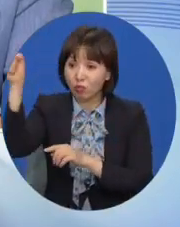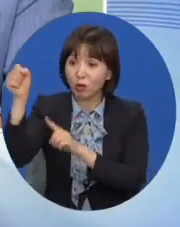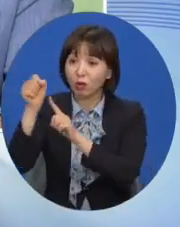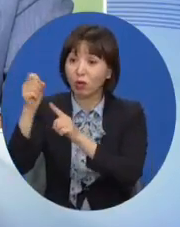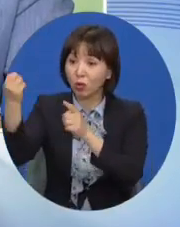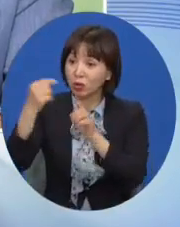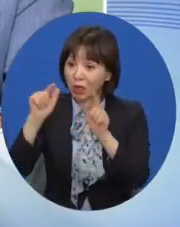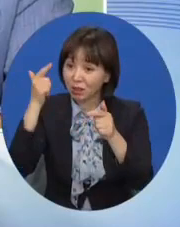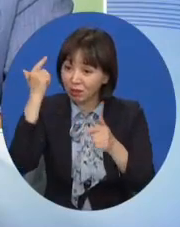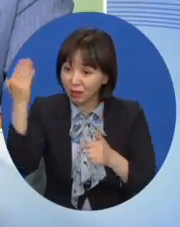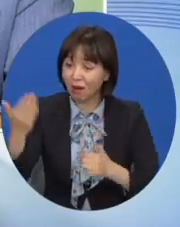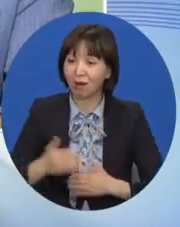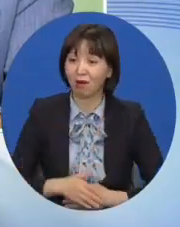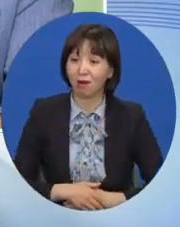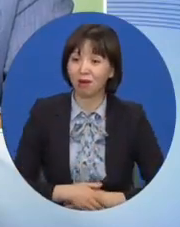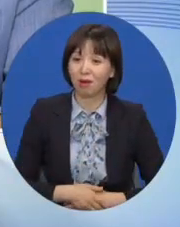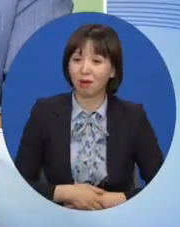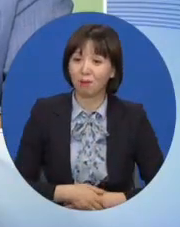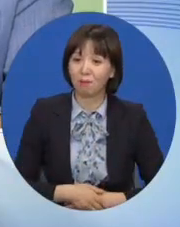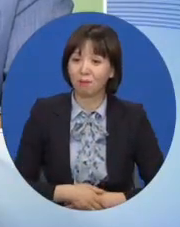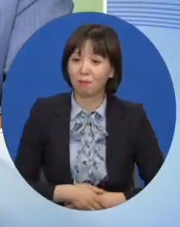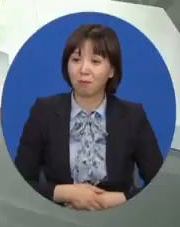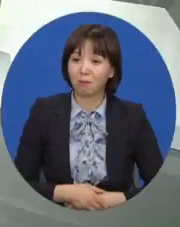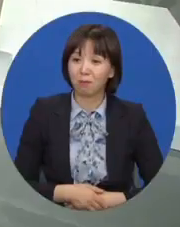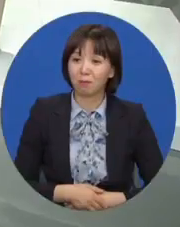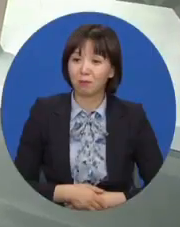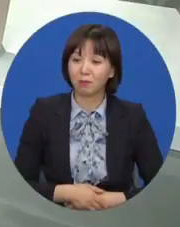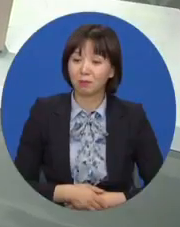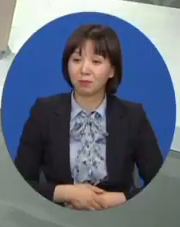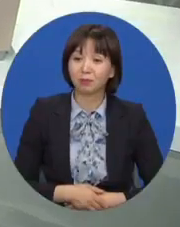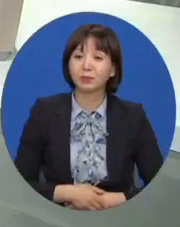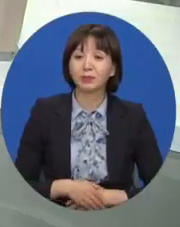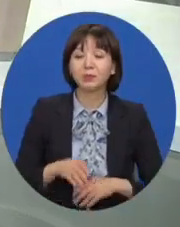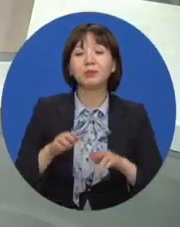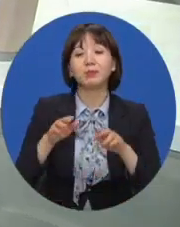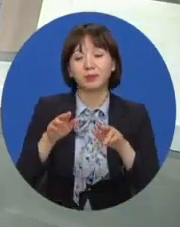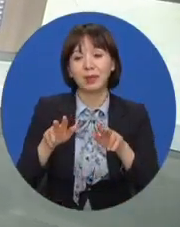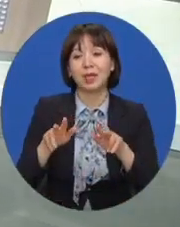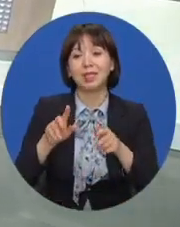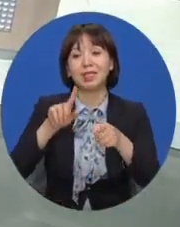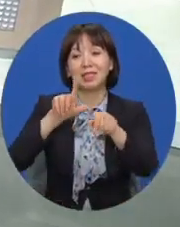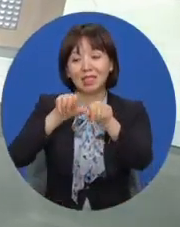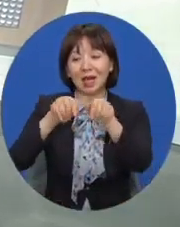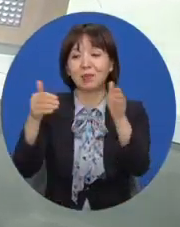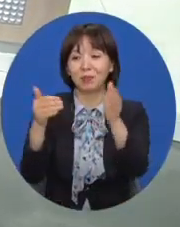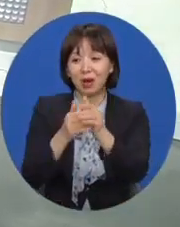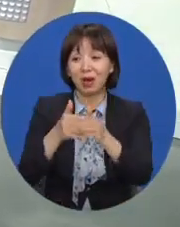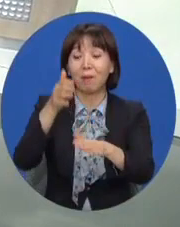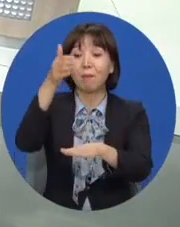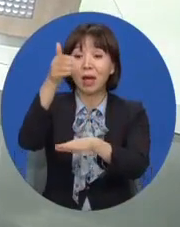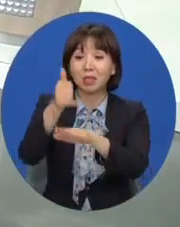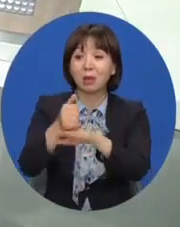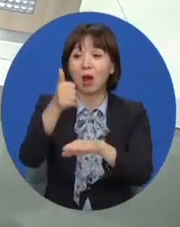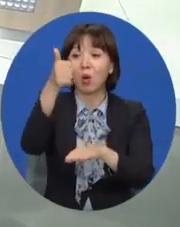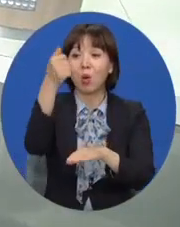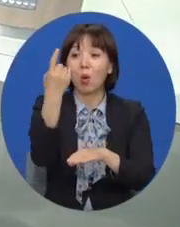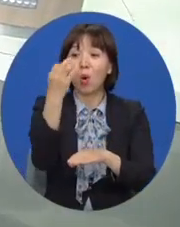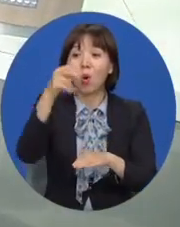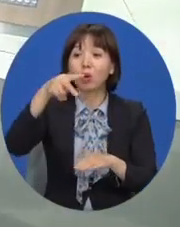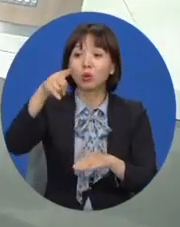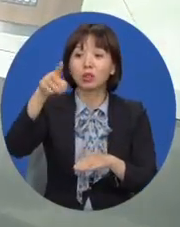안 오실 거 아닙니까? 네. 이렇게 해서 제한된 시간이 다 지났습니다. 이제 마지막으로 홍성주